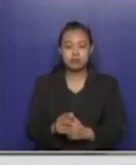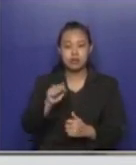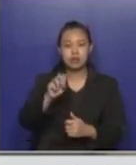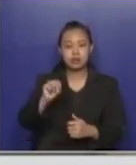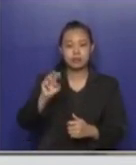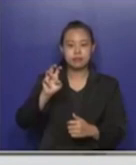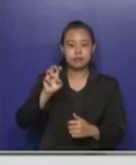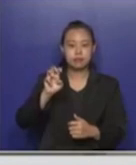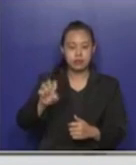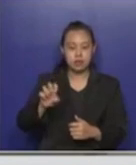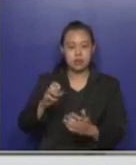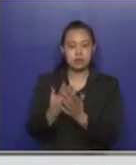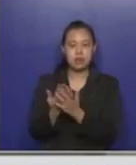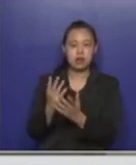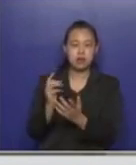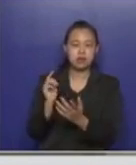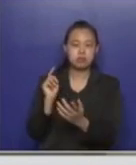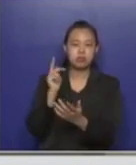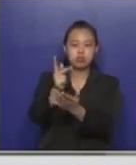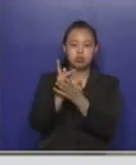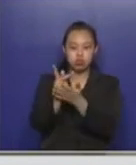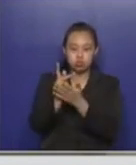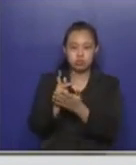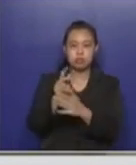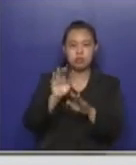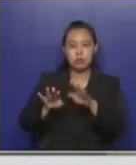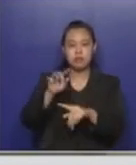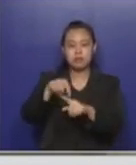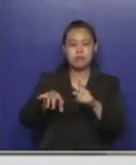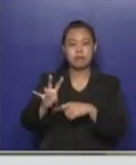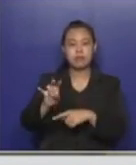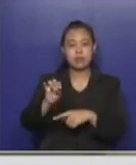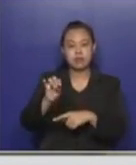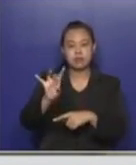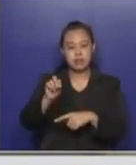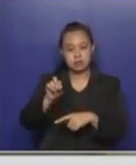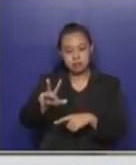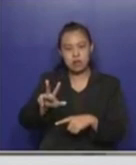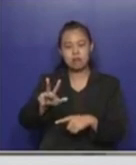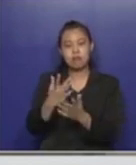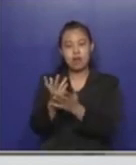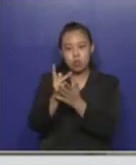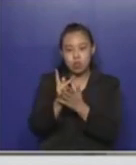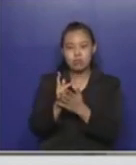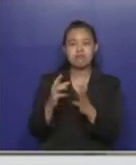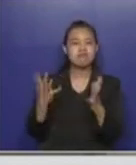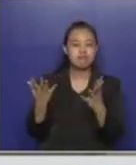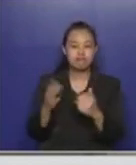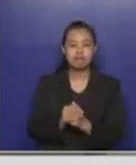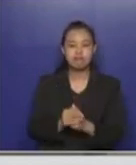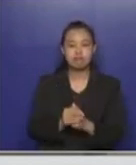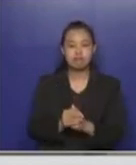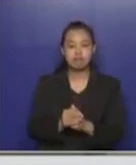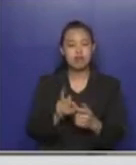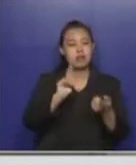กู้ของธนาคารนะคะอีก 83% เขาไม่มีวงเงินกู้ของแบงค์นะคะซึ่งทำให้เขาก็ต้องไปกู้